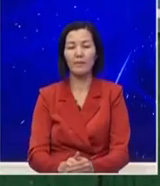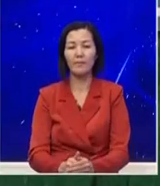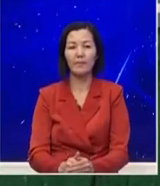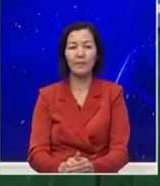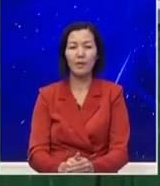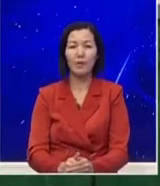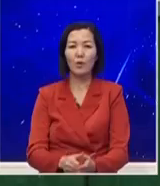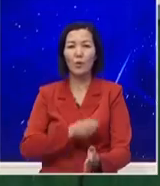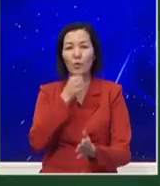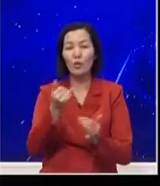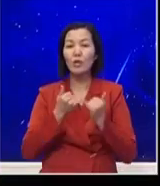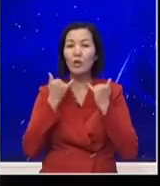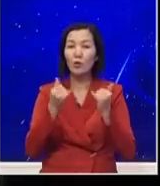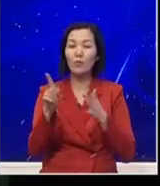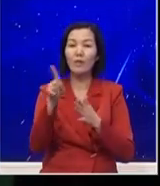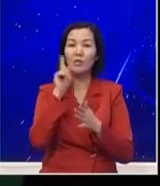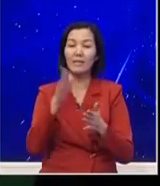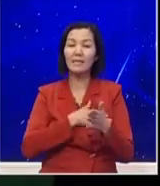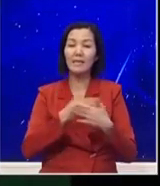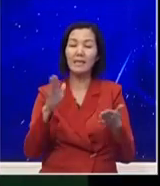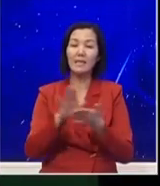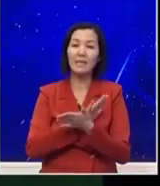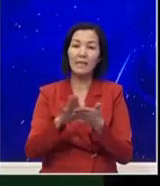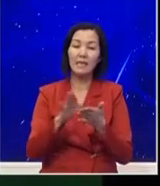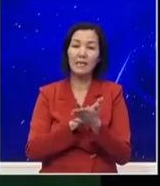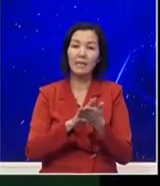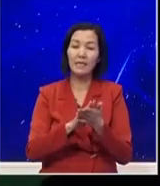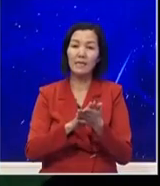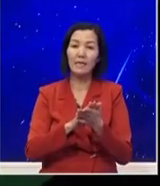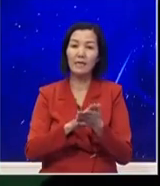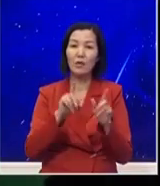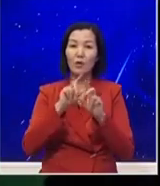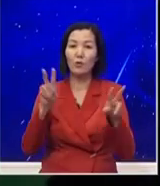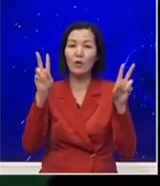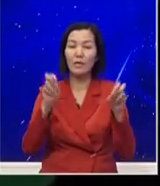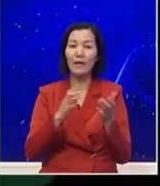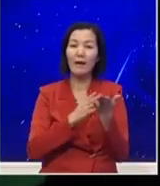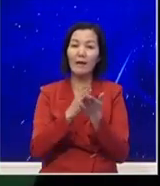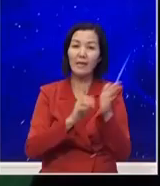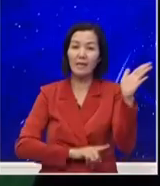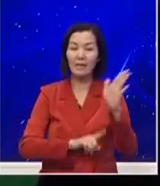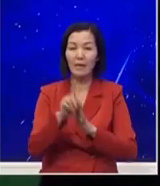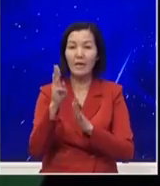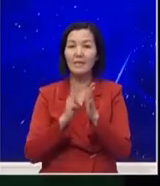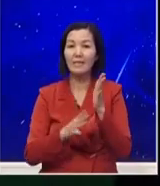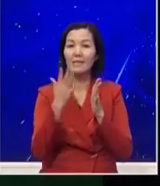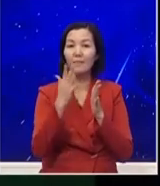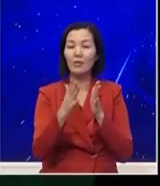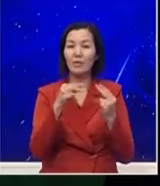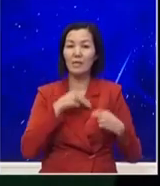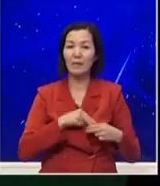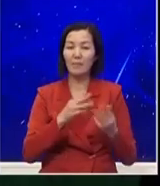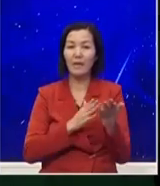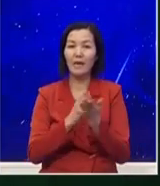Үлкенге құрмет, кішіге ізет. Жас еріктілердің ұстанымы осы. Олар қайырымдылық шарасын ардагерлерден бастады. Алдымен 85 жастағы еңбек